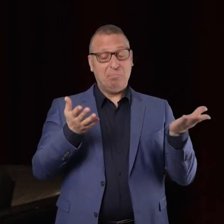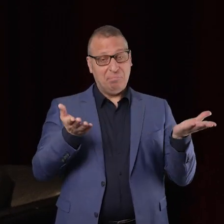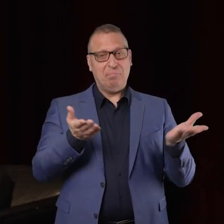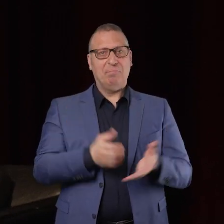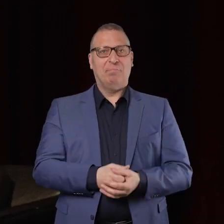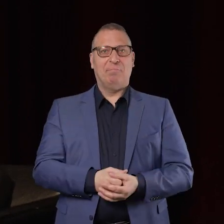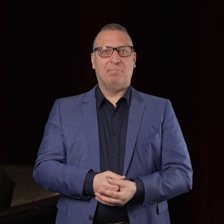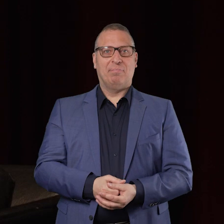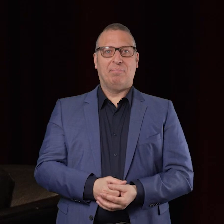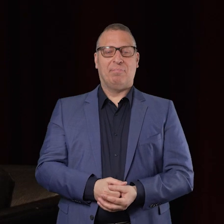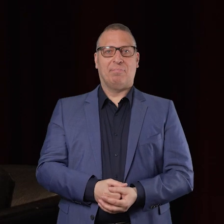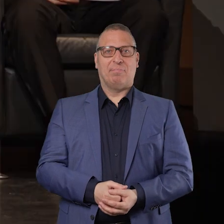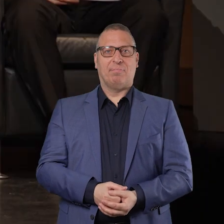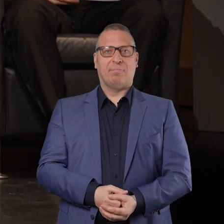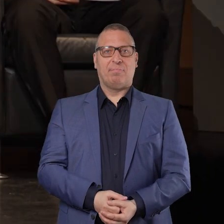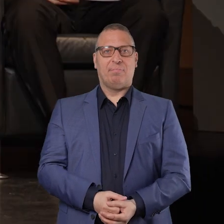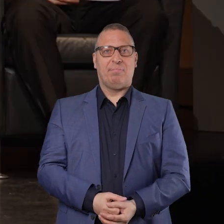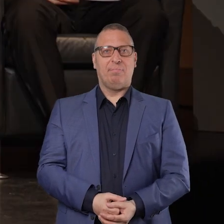Applaus, hä?